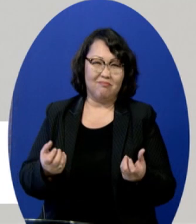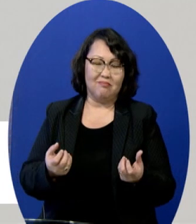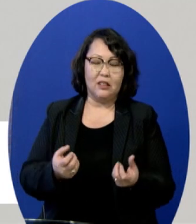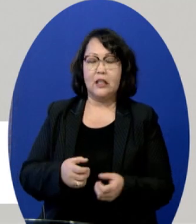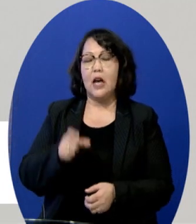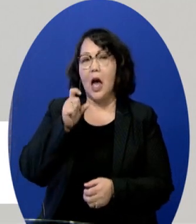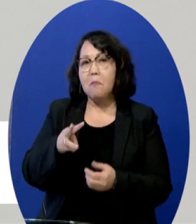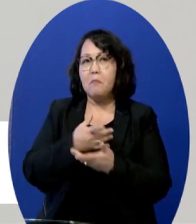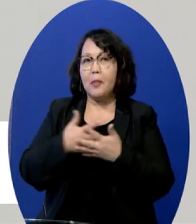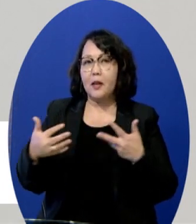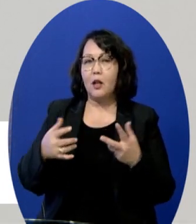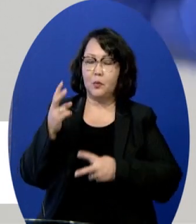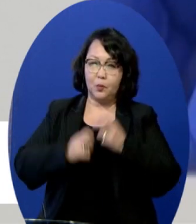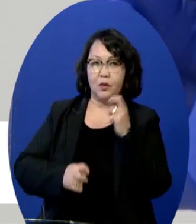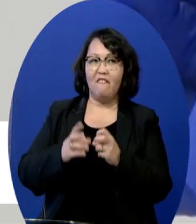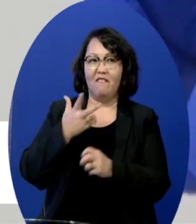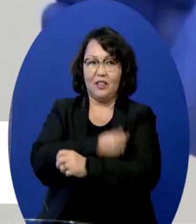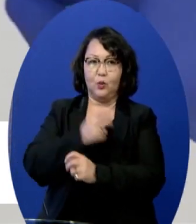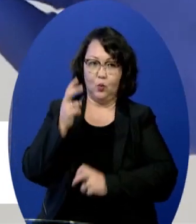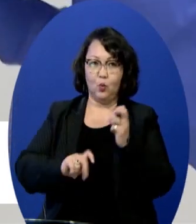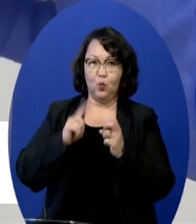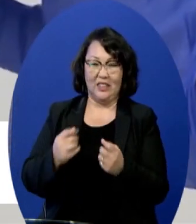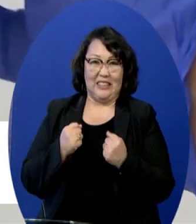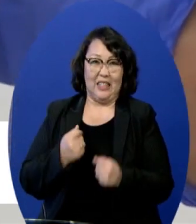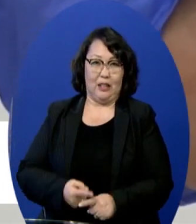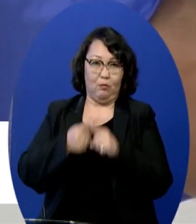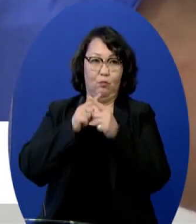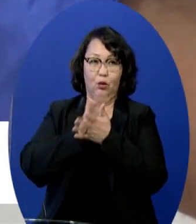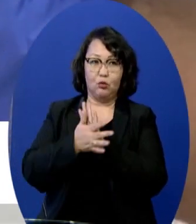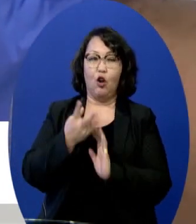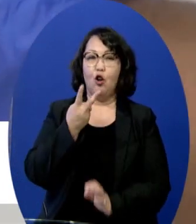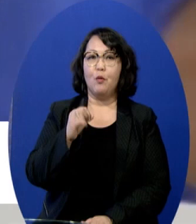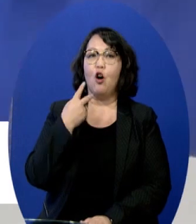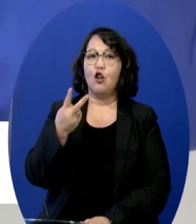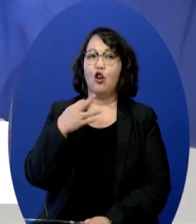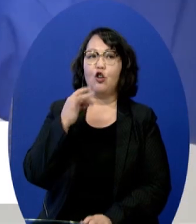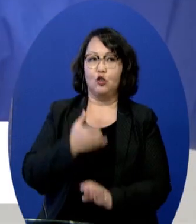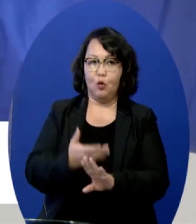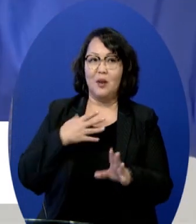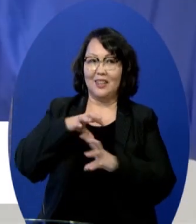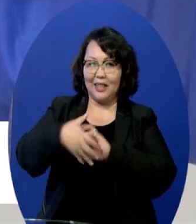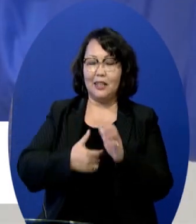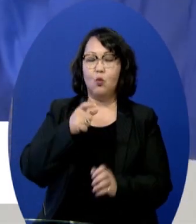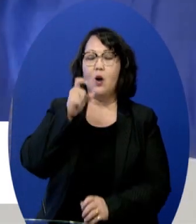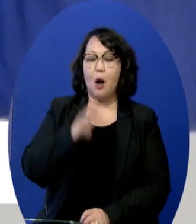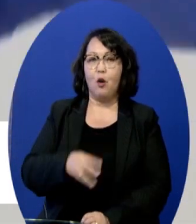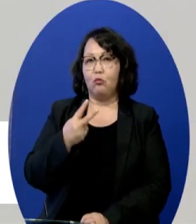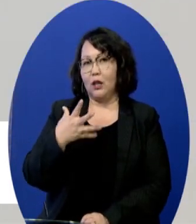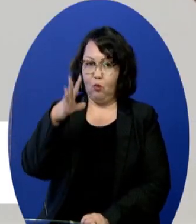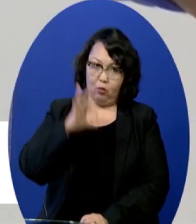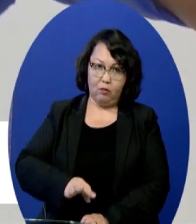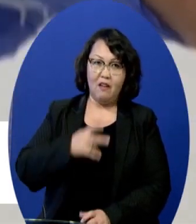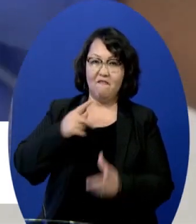компаниуд бол вакцины үйлдвэрлэлийн хүчин чадлаа нэмэгдүүлээ ч гэсэн 2022 оноос өмнө дэлхийн хүн амын 25% нь